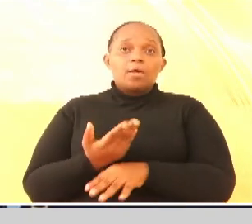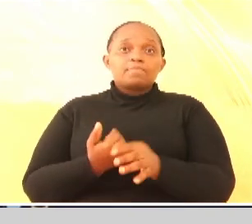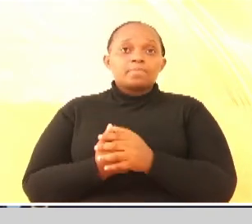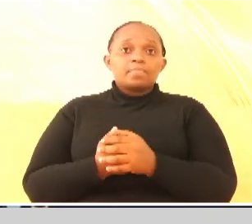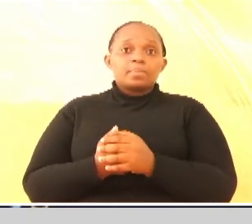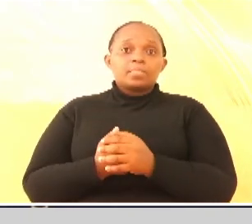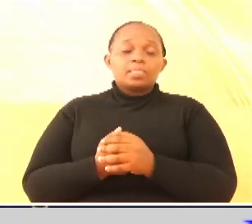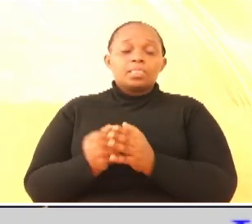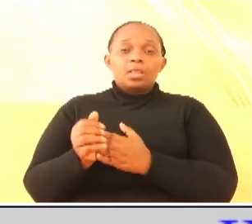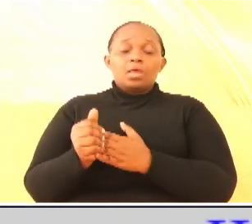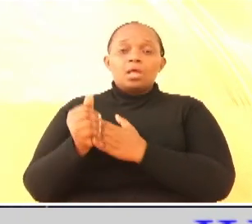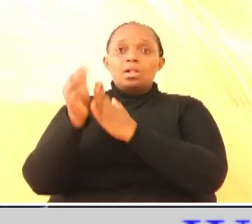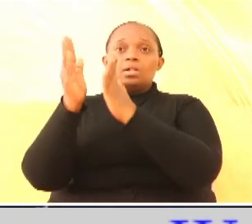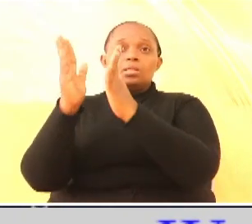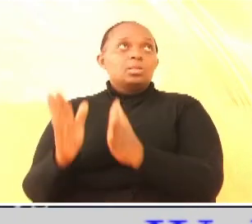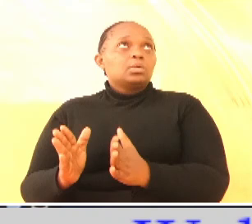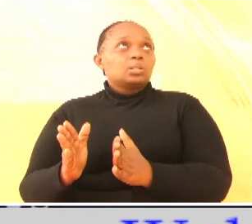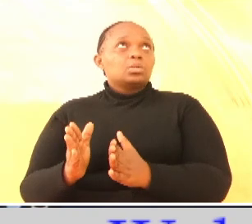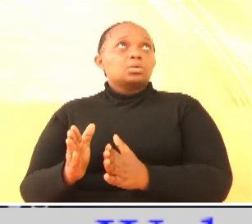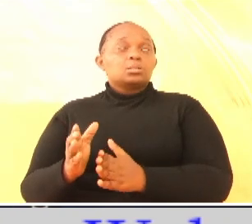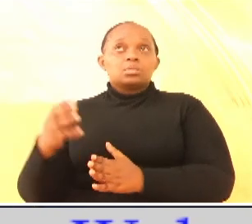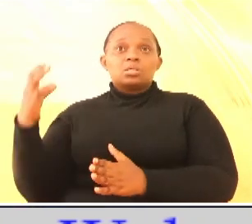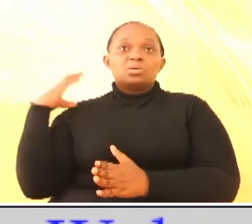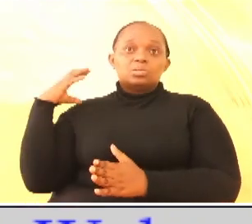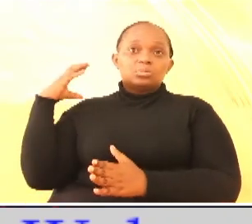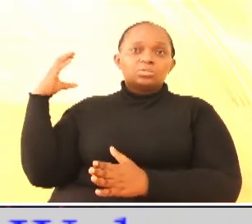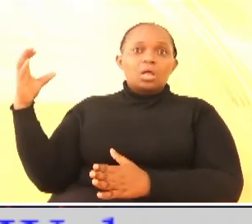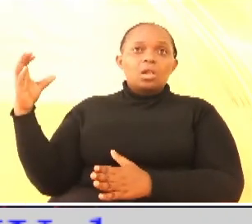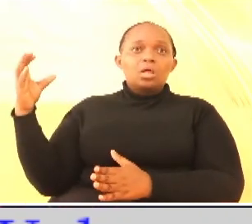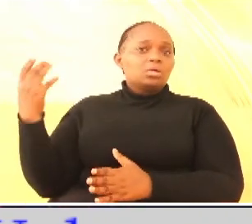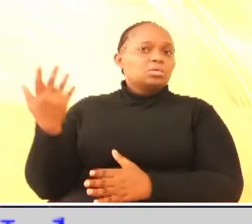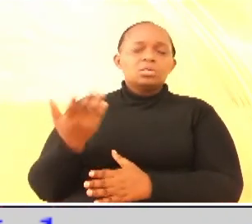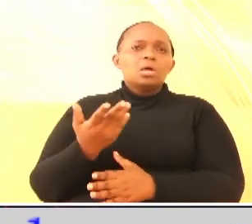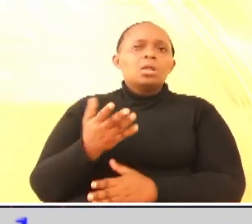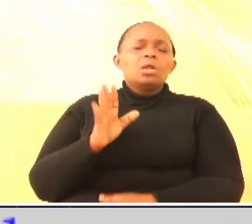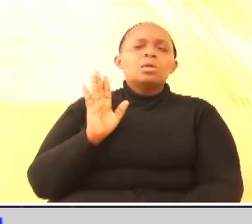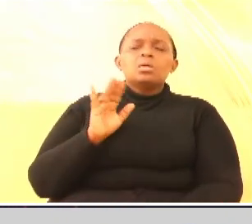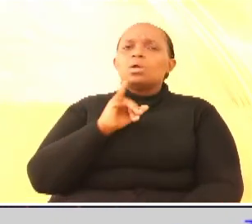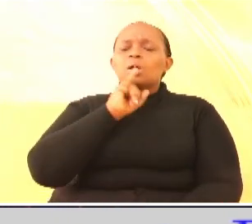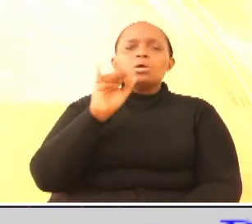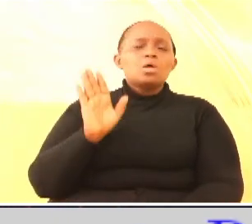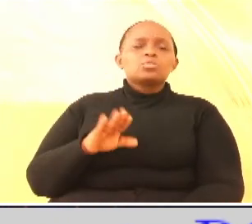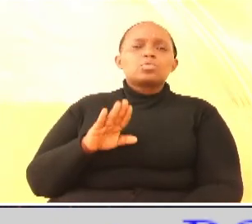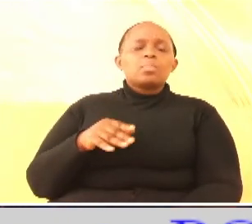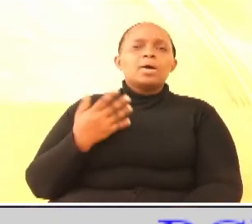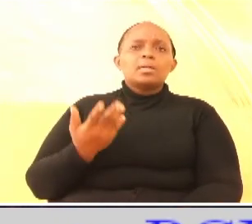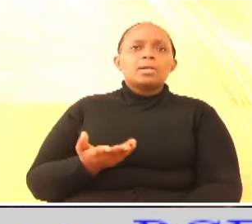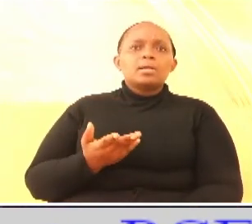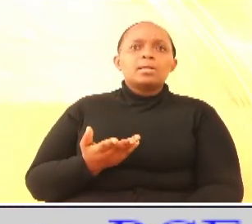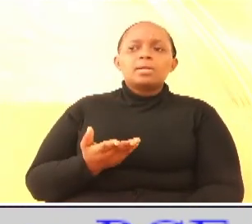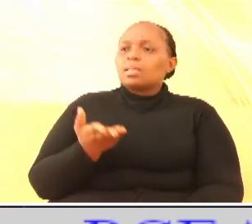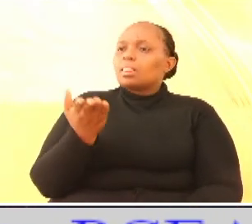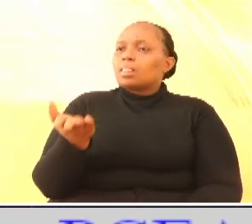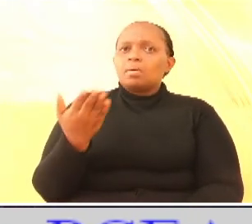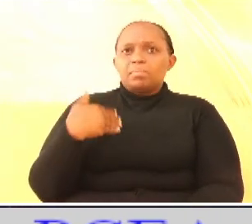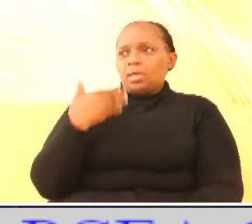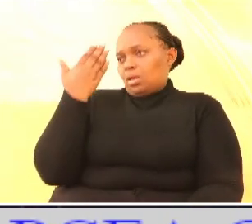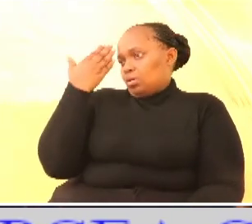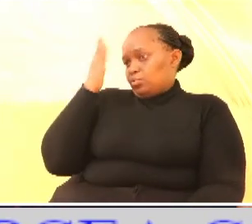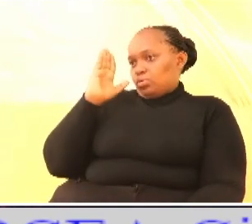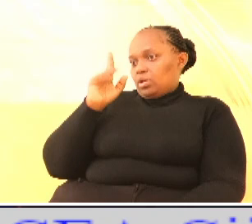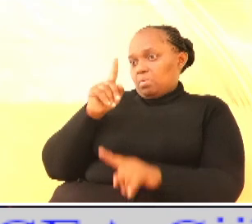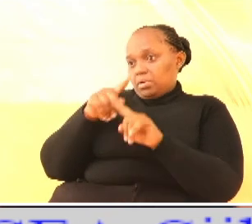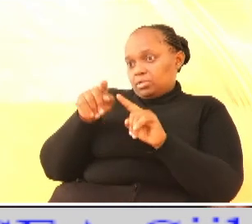Viongozi wa mama wa evangelism. Naona kama chiaredi wenyu ni mama. Huli ako na redi. Ameongea ni kadhani yedi ya chiaredi. Ako hapa. Simujui lakini ni kudhani